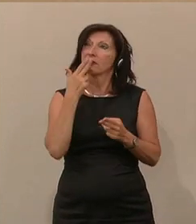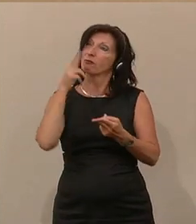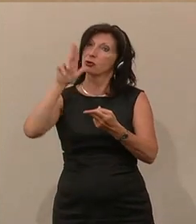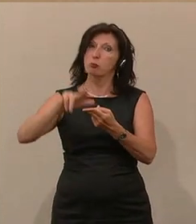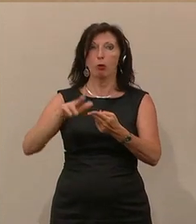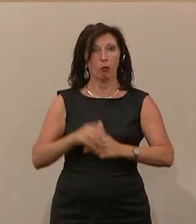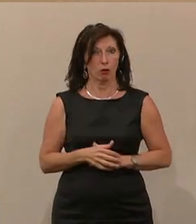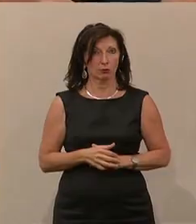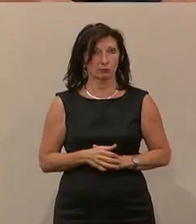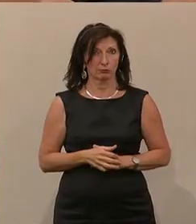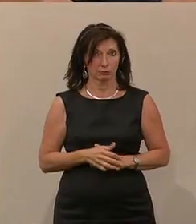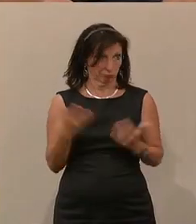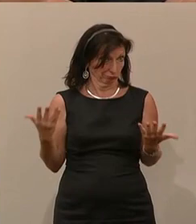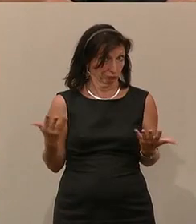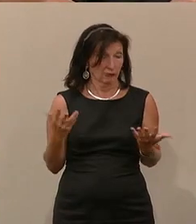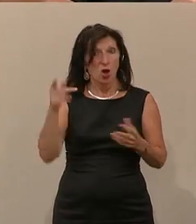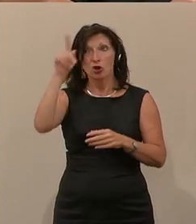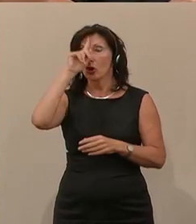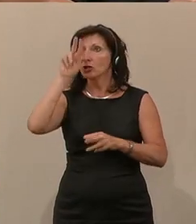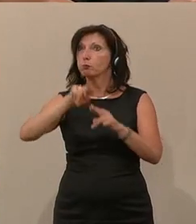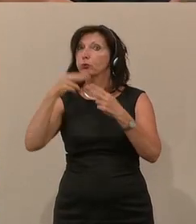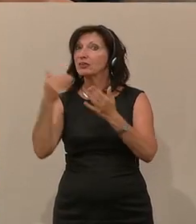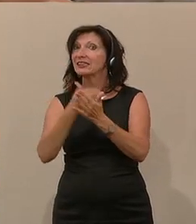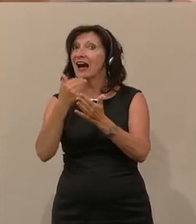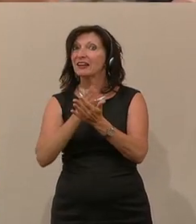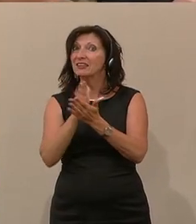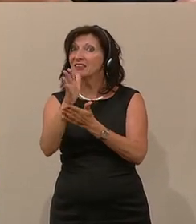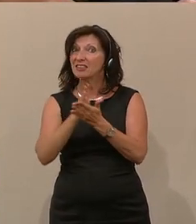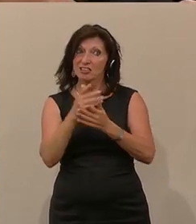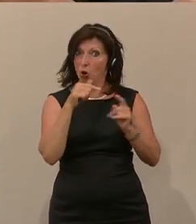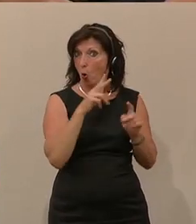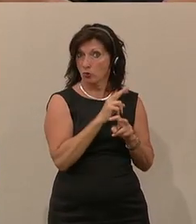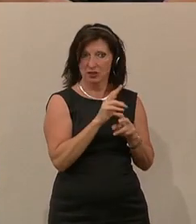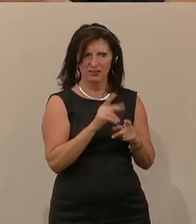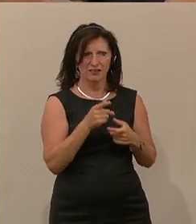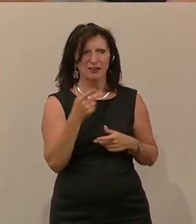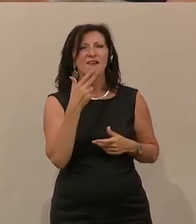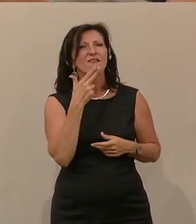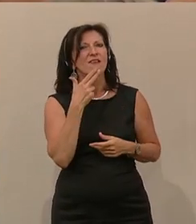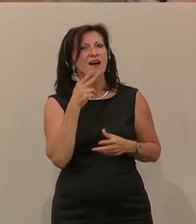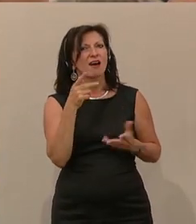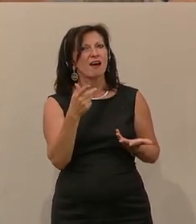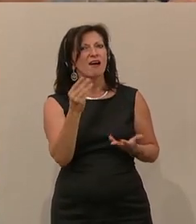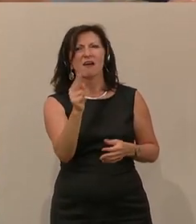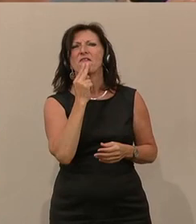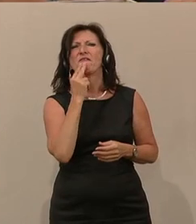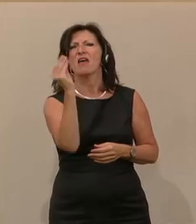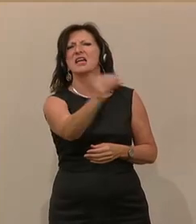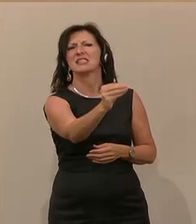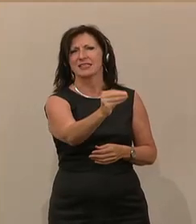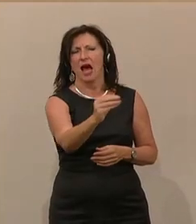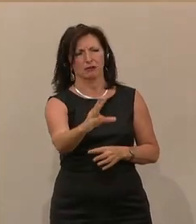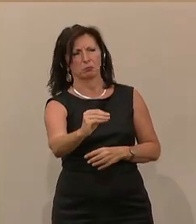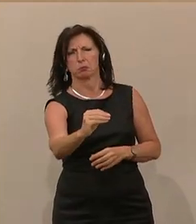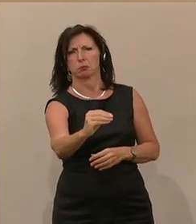österreich kann den deutschen bundesnachrichtendienst man kann nicht garantieren dass ihre kommunikation geheim